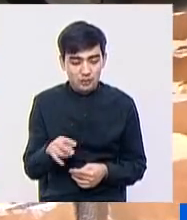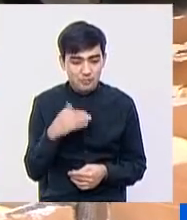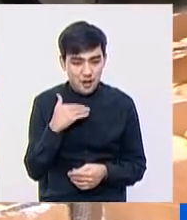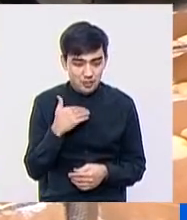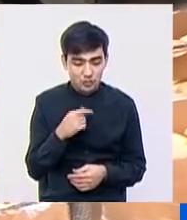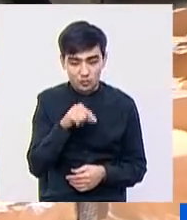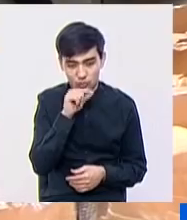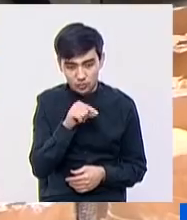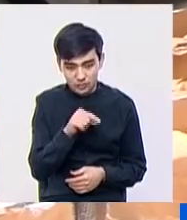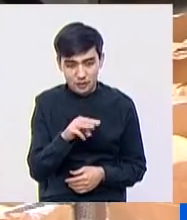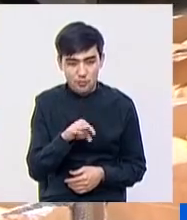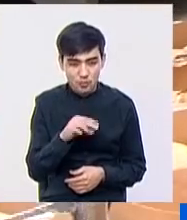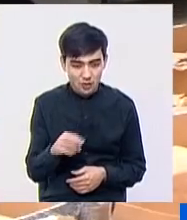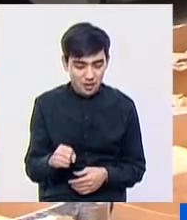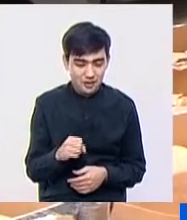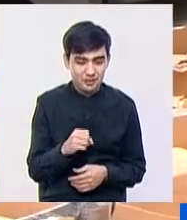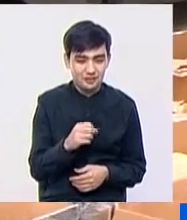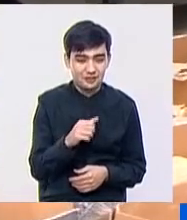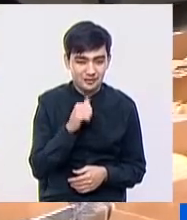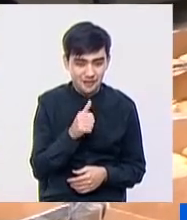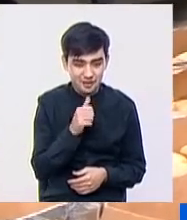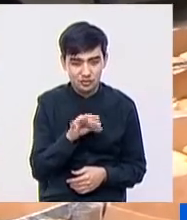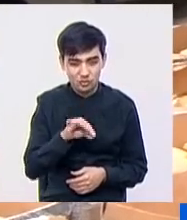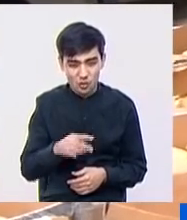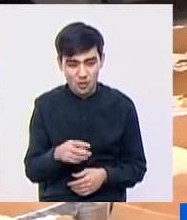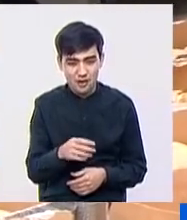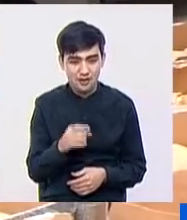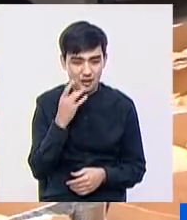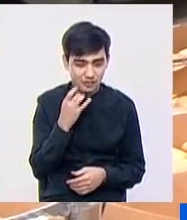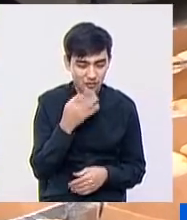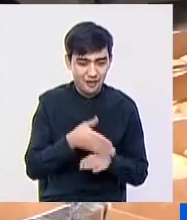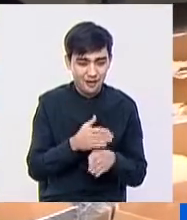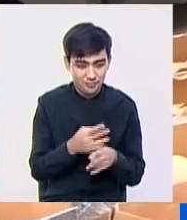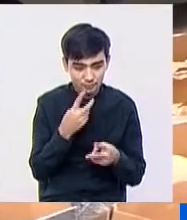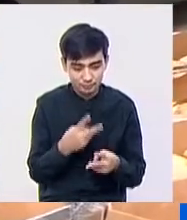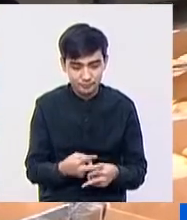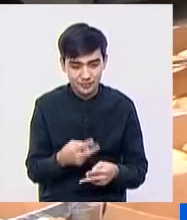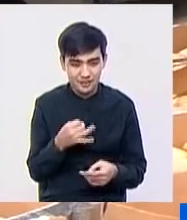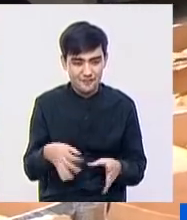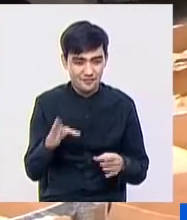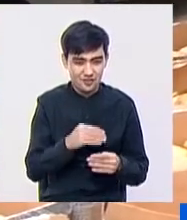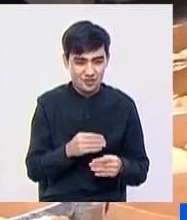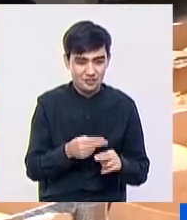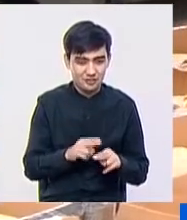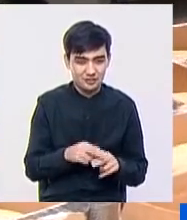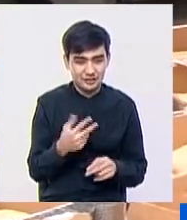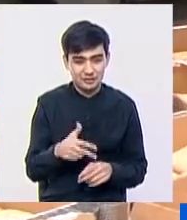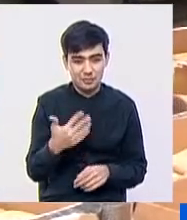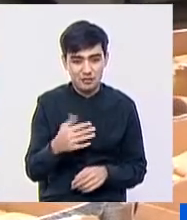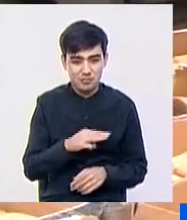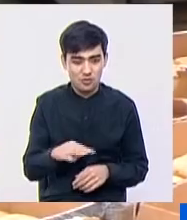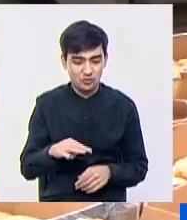мясо, курица, мука, сахар, соль и другие продукты. Яйца, хлеб вы видите. Вот, порядка где-то 35 миллионов